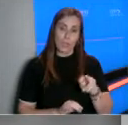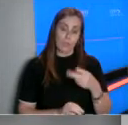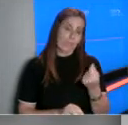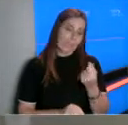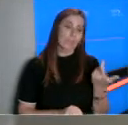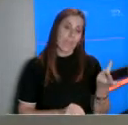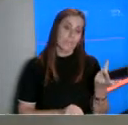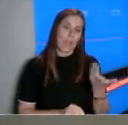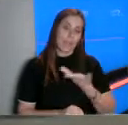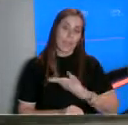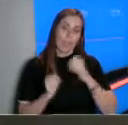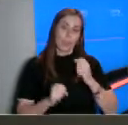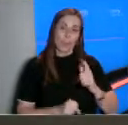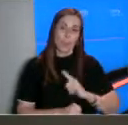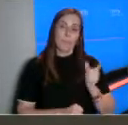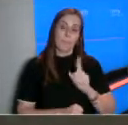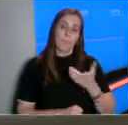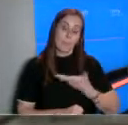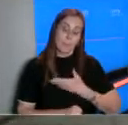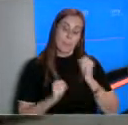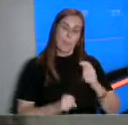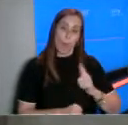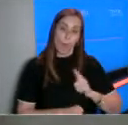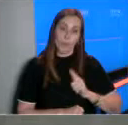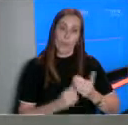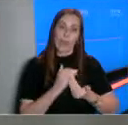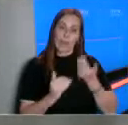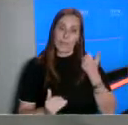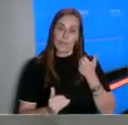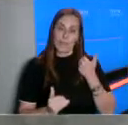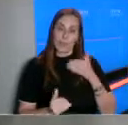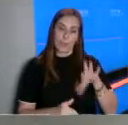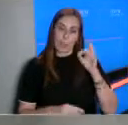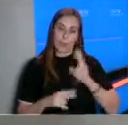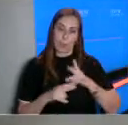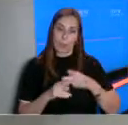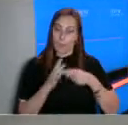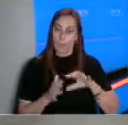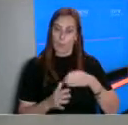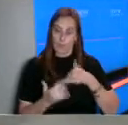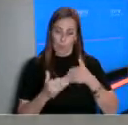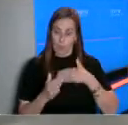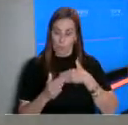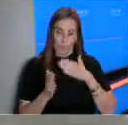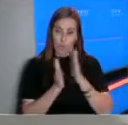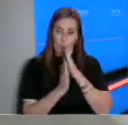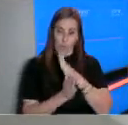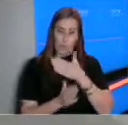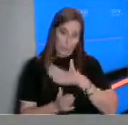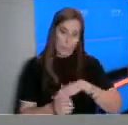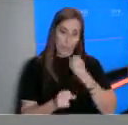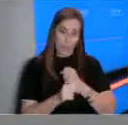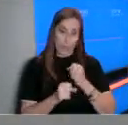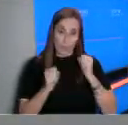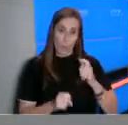המימון להשיג ביטוח פרטי ומי השיג את הביטוח פרטי לפני ההבחנה שלו. למשל, אם אני אפנה עכשיו וירצה